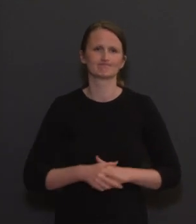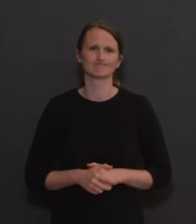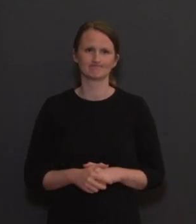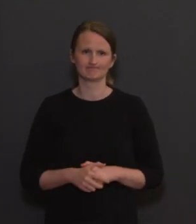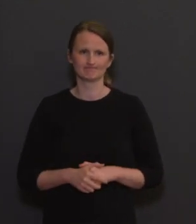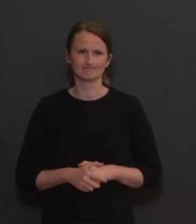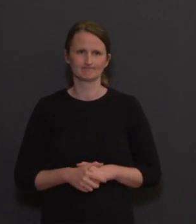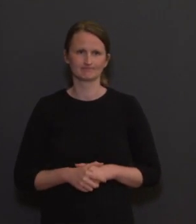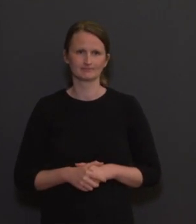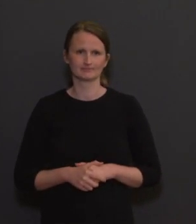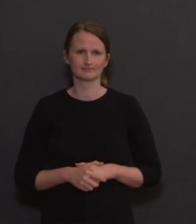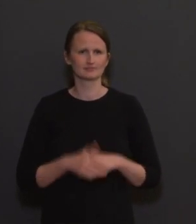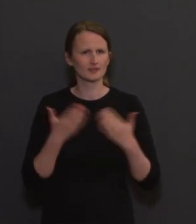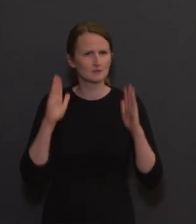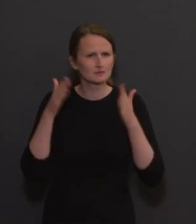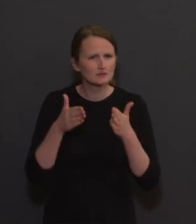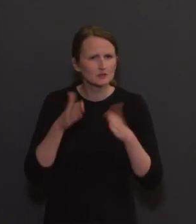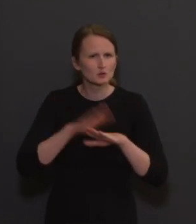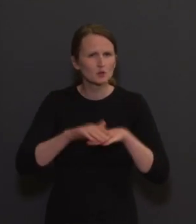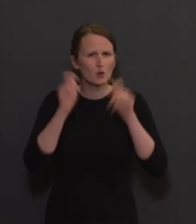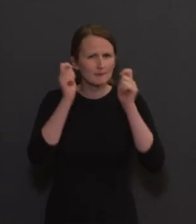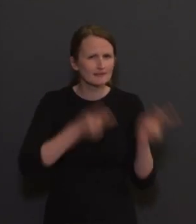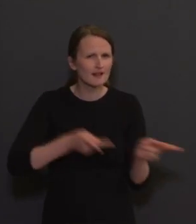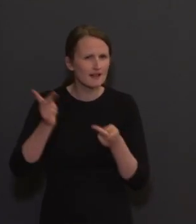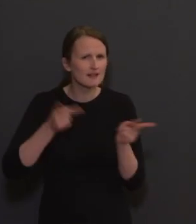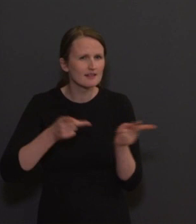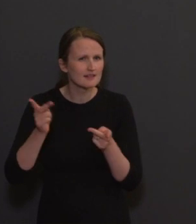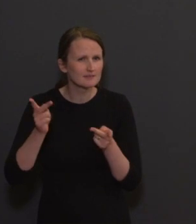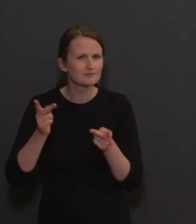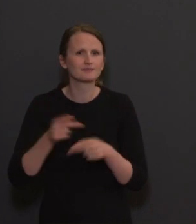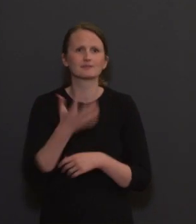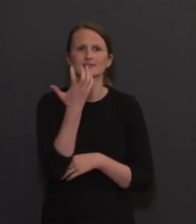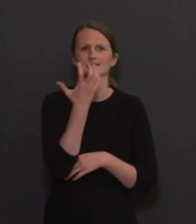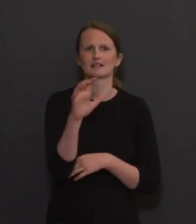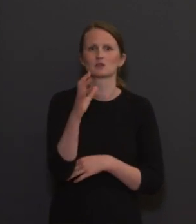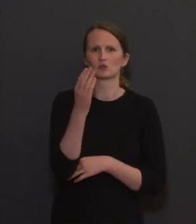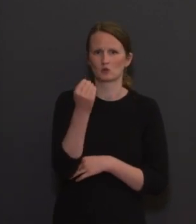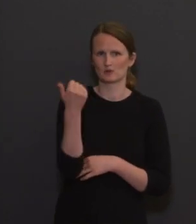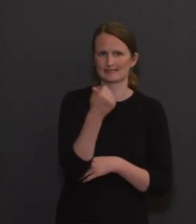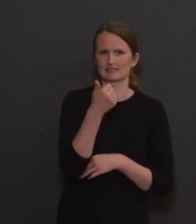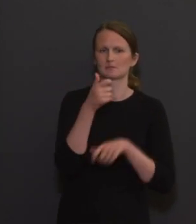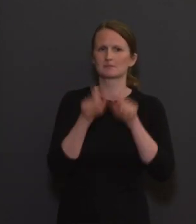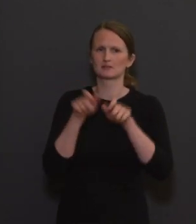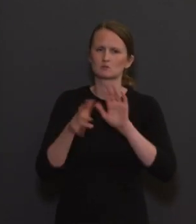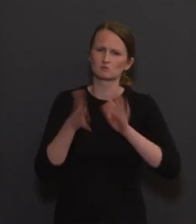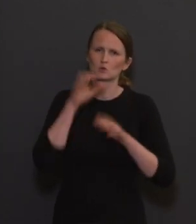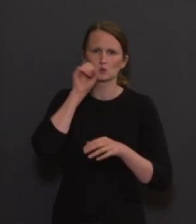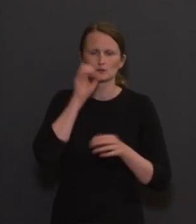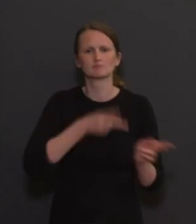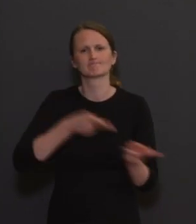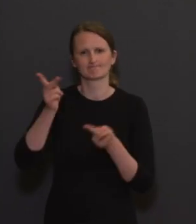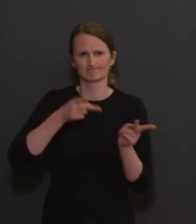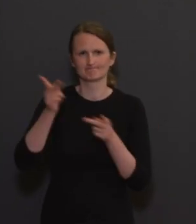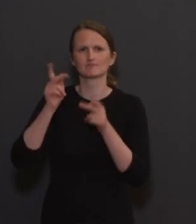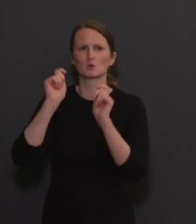Au niveau des hospitalisations, on a 596 nouveaux patients en moyenne. Donc on passe sous la barre